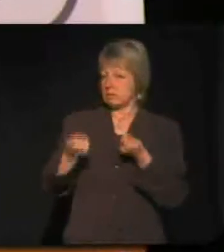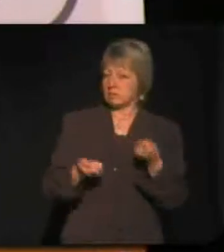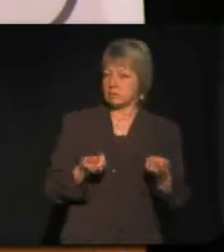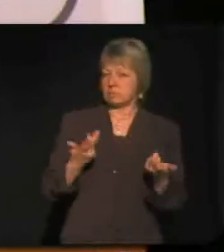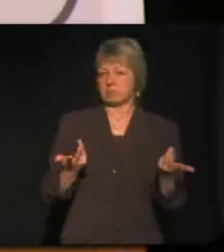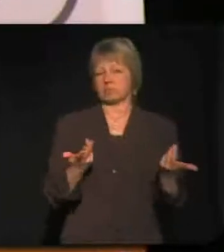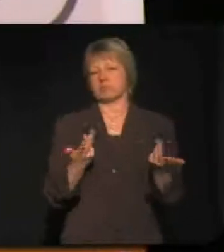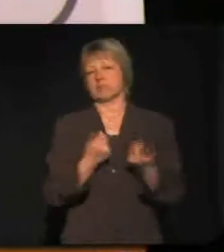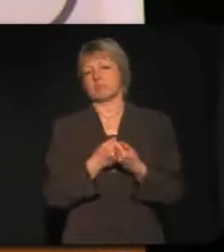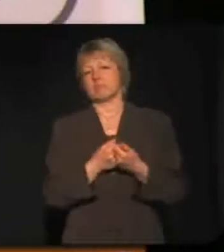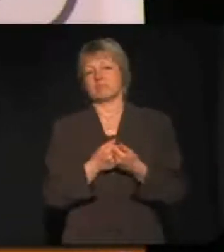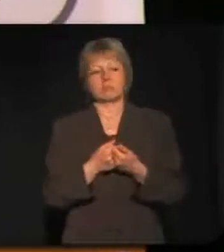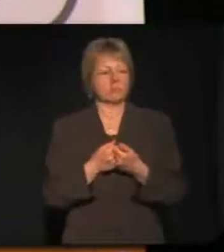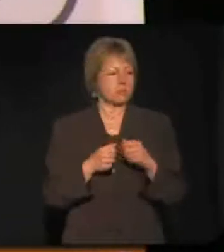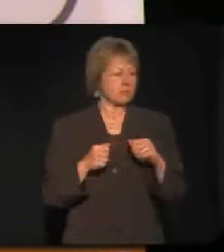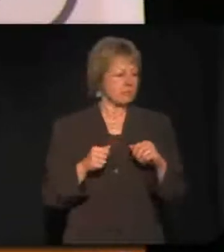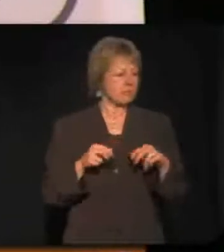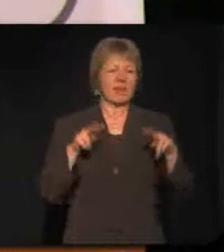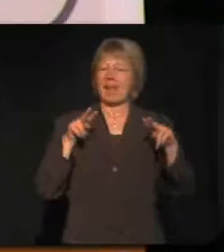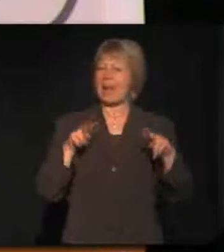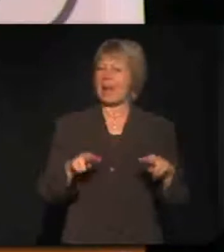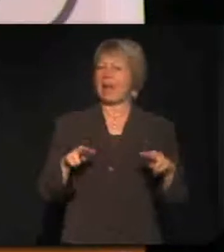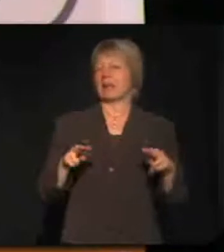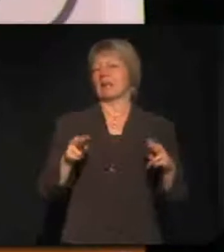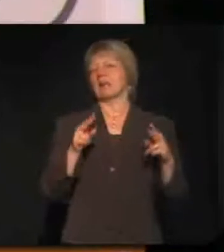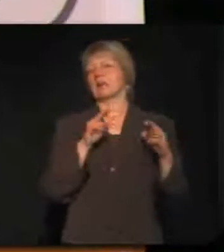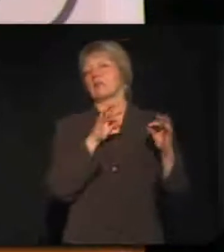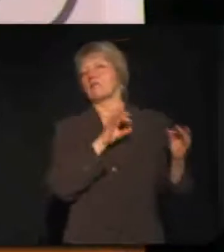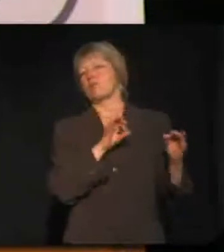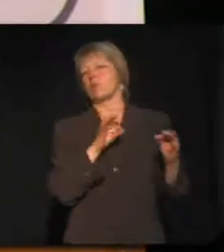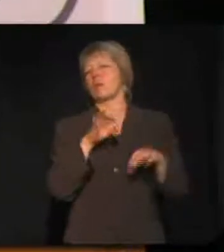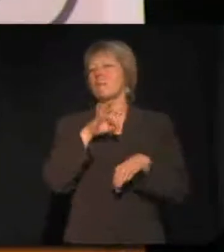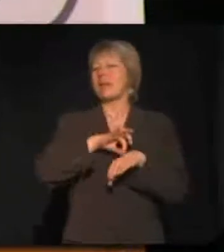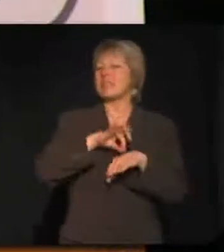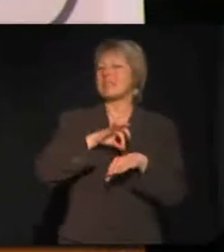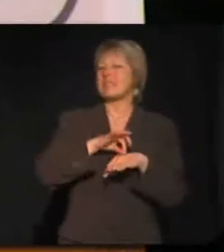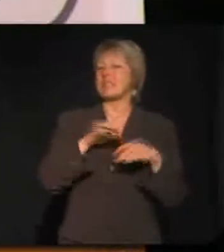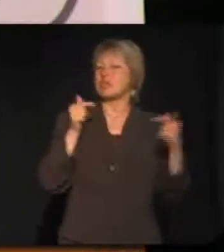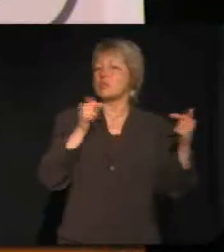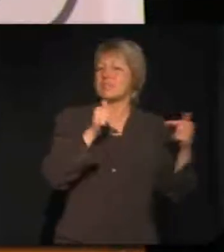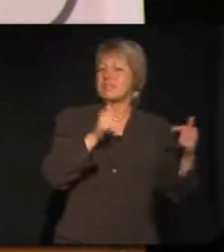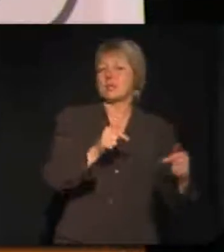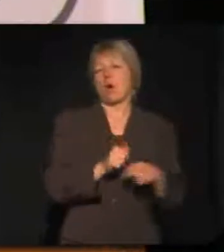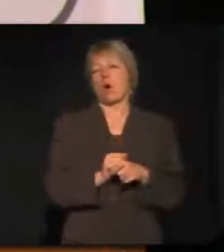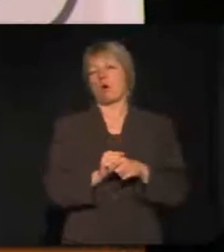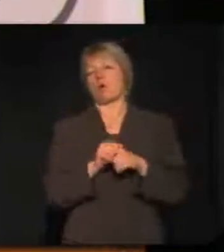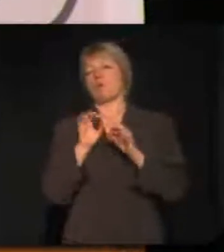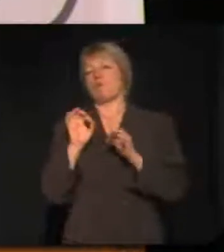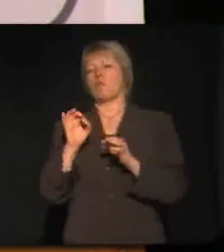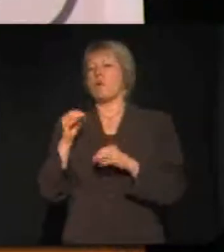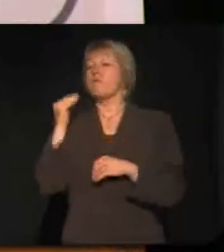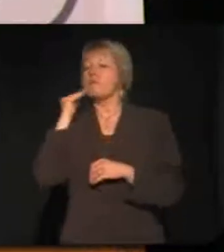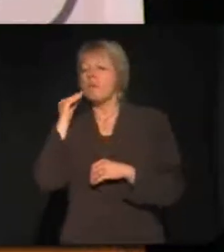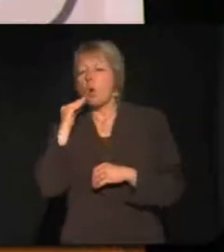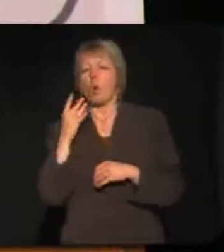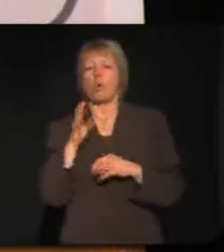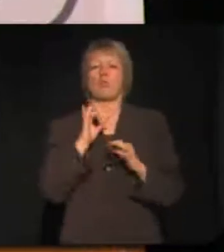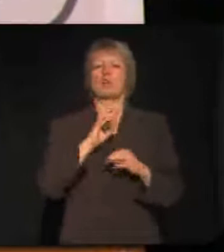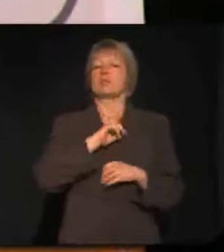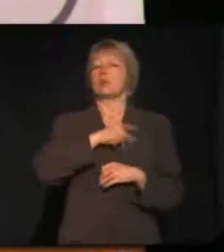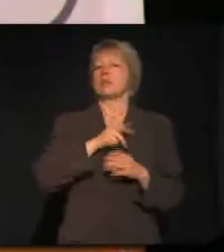des Recht auf medizinische Versorgung auf Wohnung soziale Leistungen